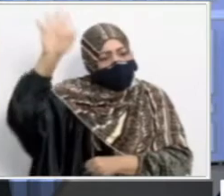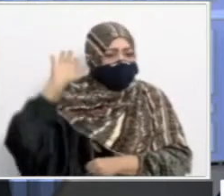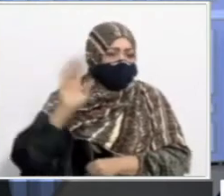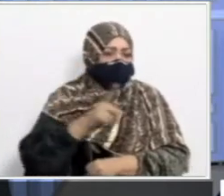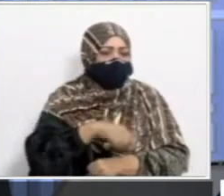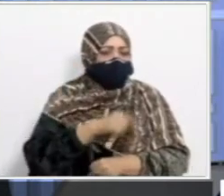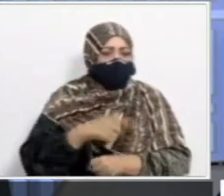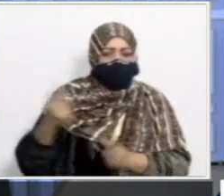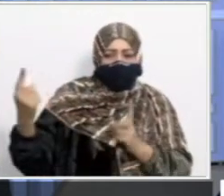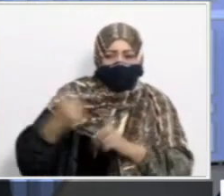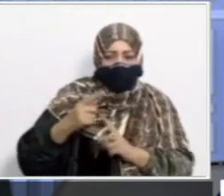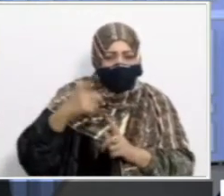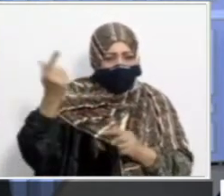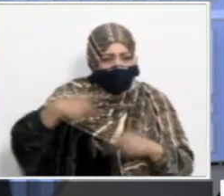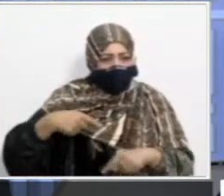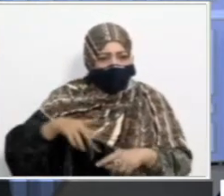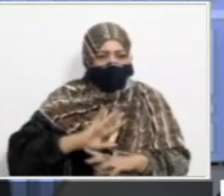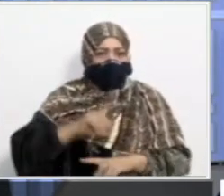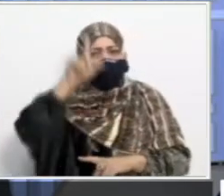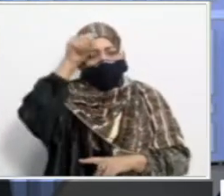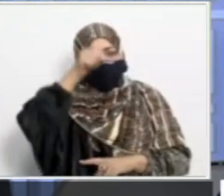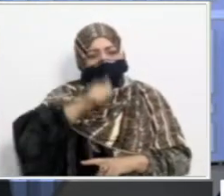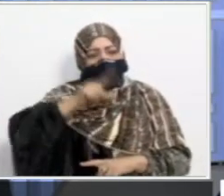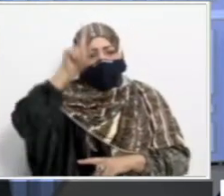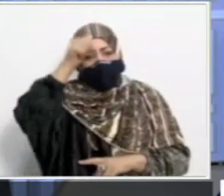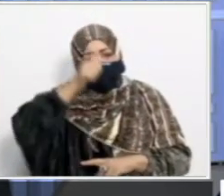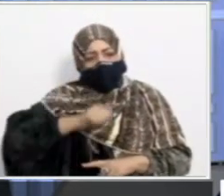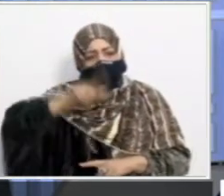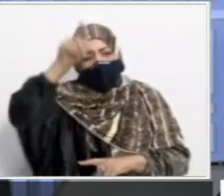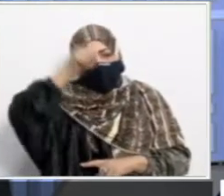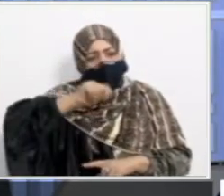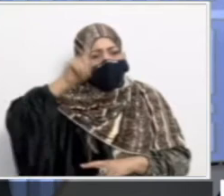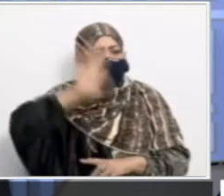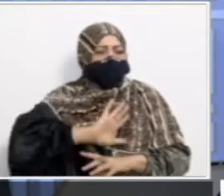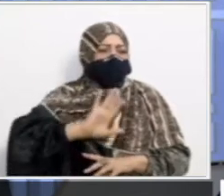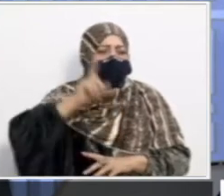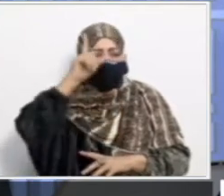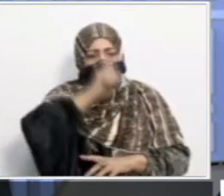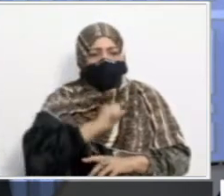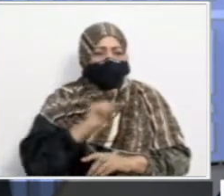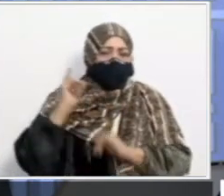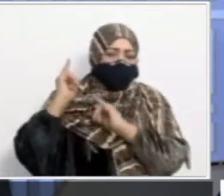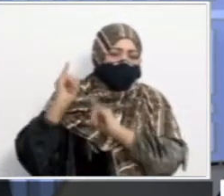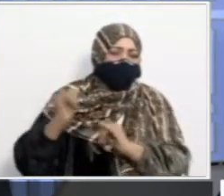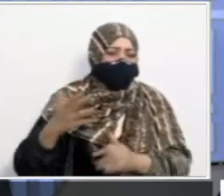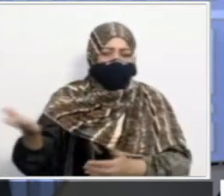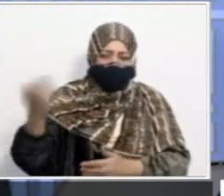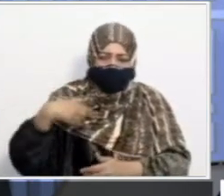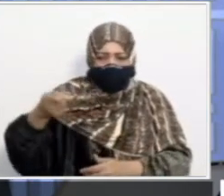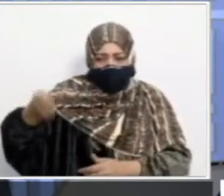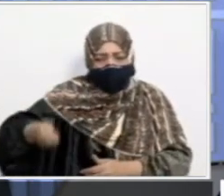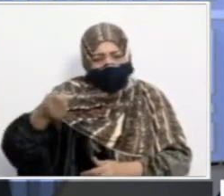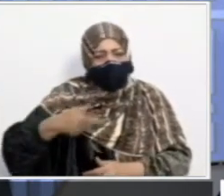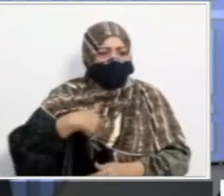فيه، أطيعوا الله فيه ولا تعصوا الله فيه، مدوا يديكم إذا رد أنتم لكم الأجر وهو عليه الوزر،